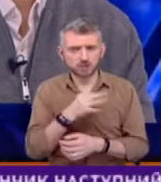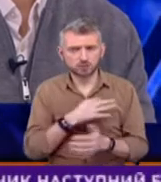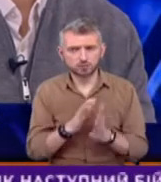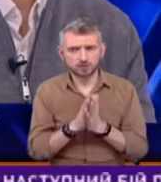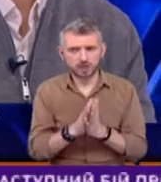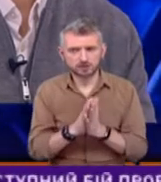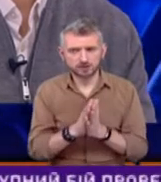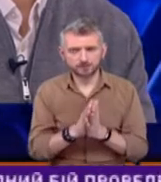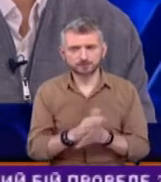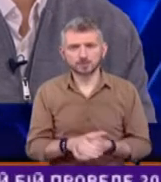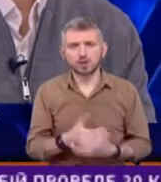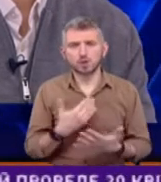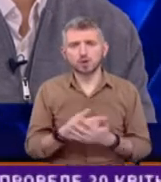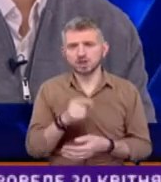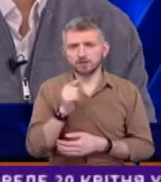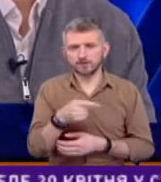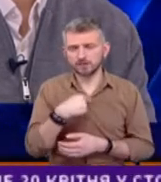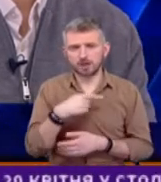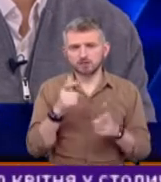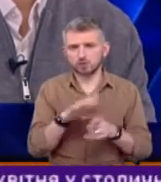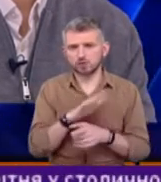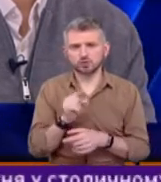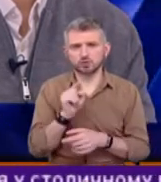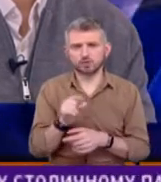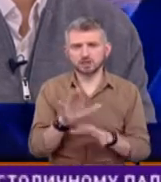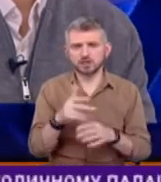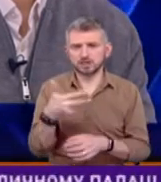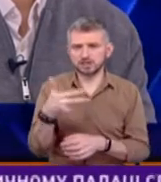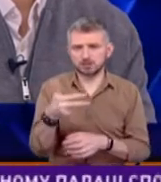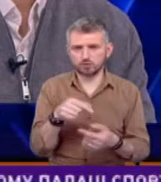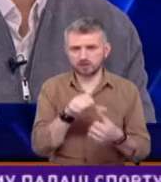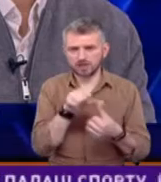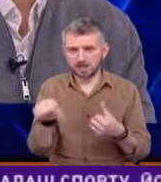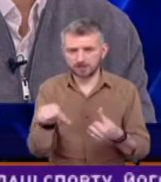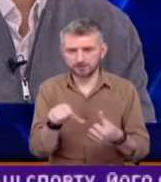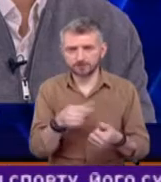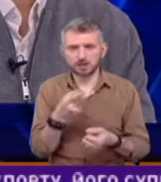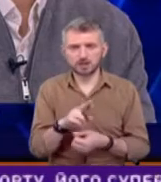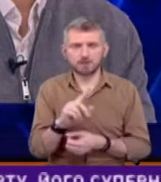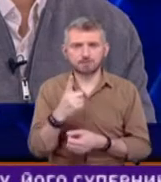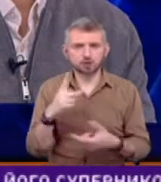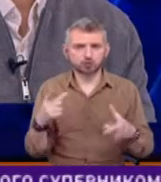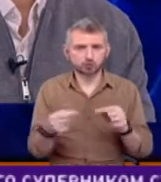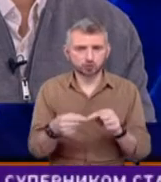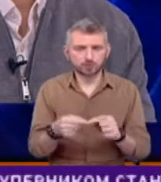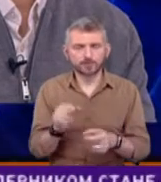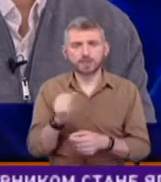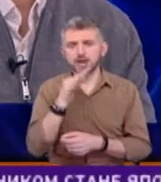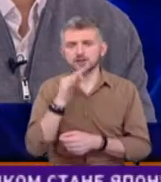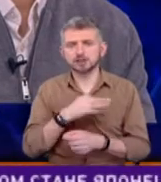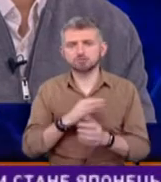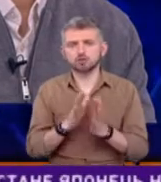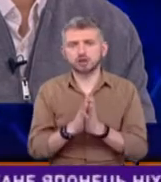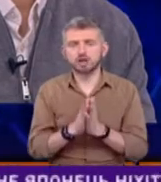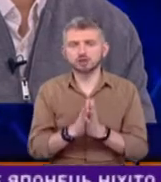дякую. От ви, я не згоден, що ви тільки трійку виділяєте для першого туру. Так. А скажіть, будь